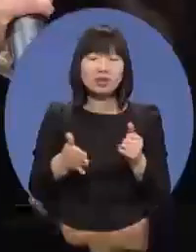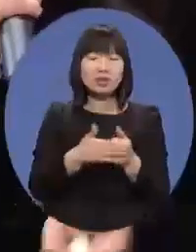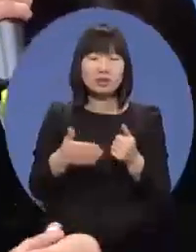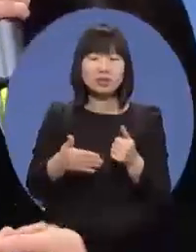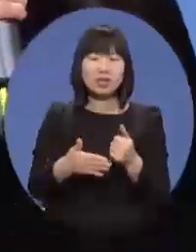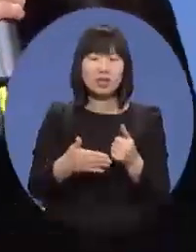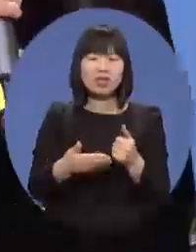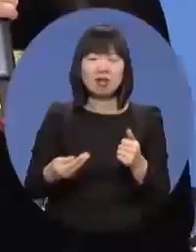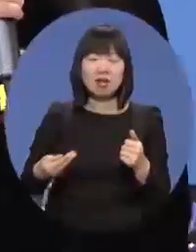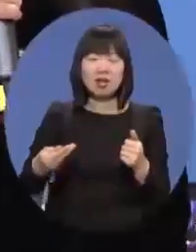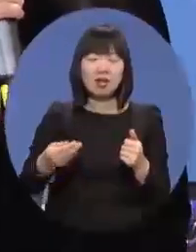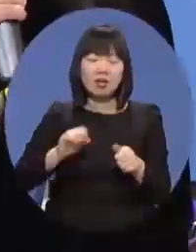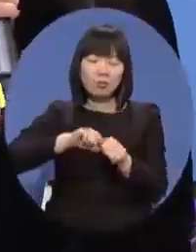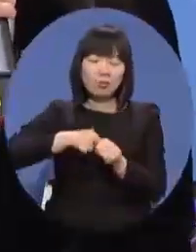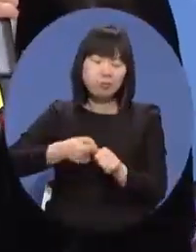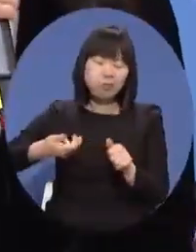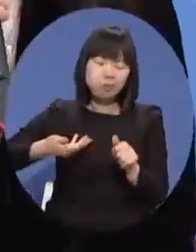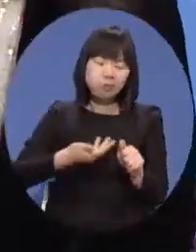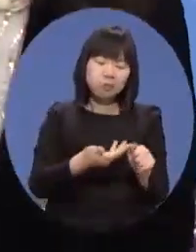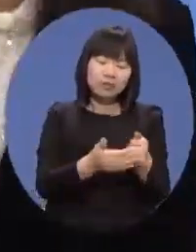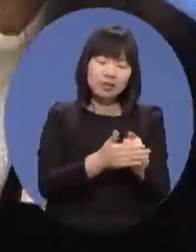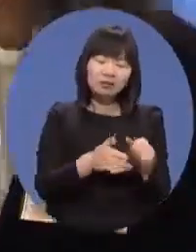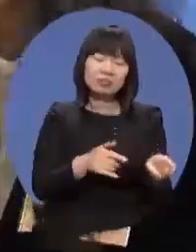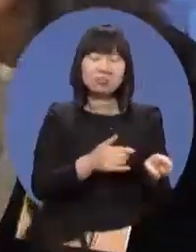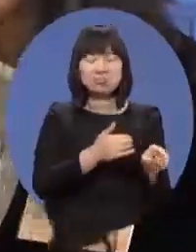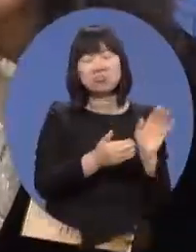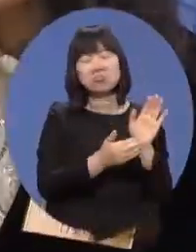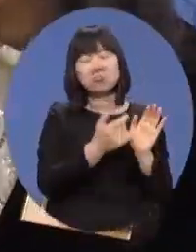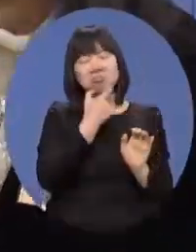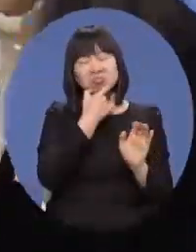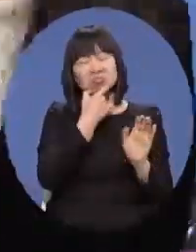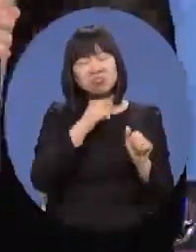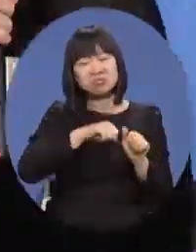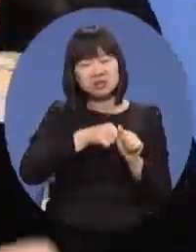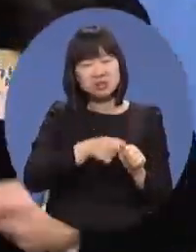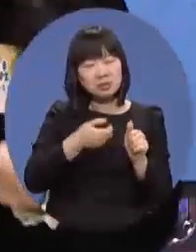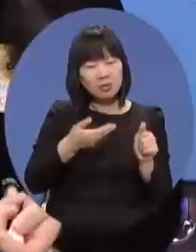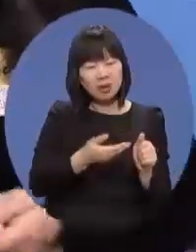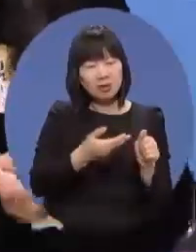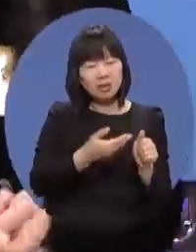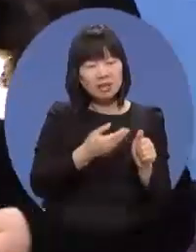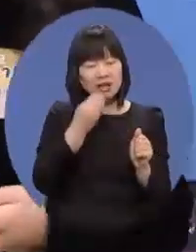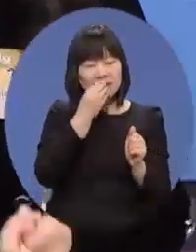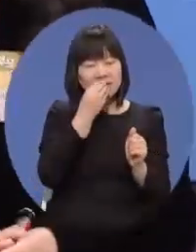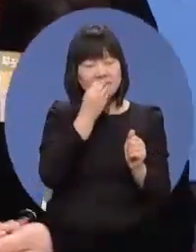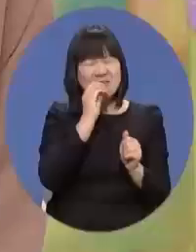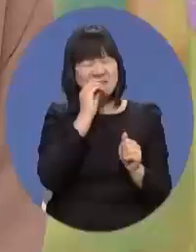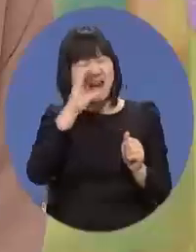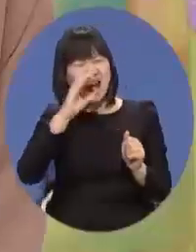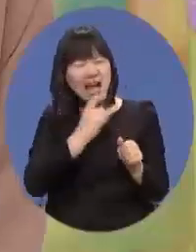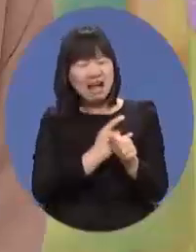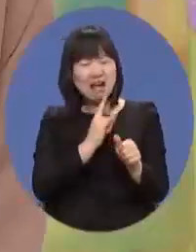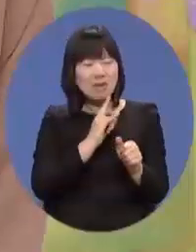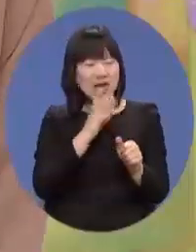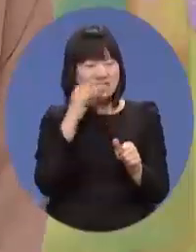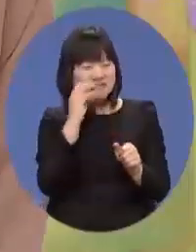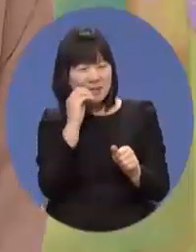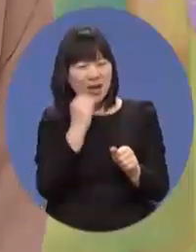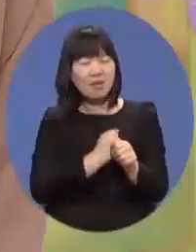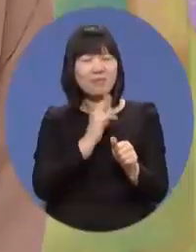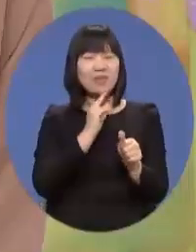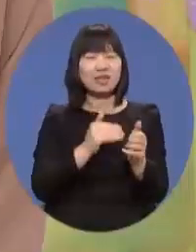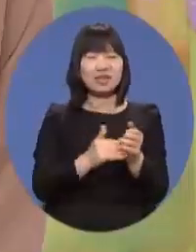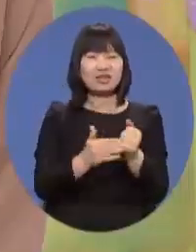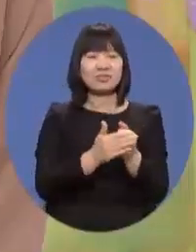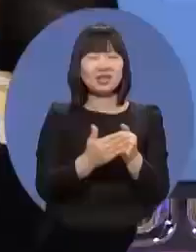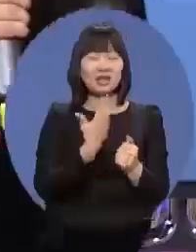이렇게 떠먹여 주시니까 그게 좀 싫어서 강제로 막 먹이고 네, 강제로 자꾸 막, 네, 막, 네. 먹이고 뭐 키 안 큰다고 네,